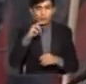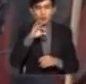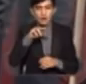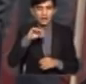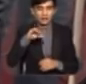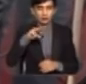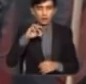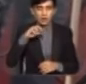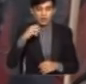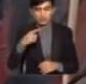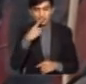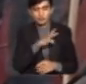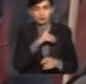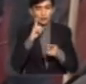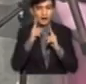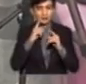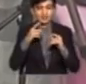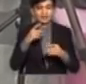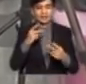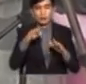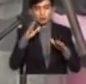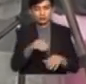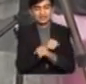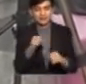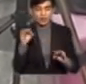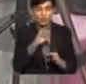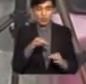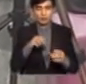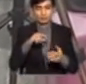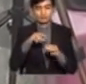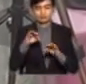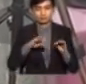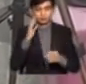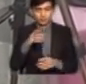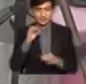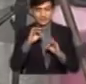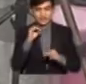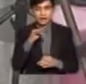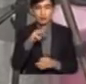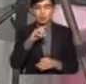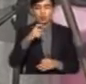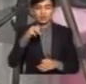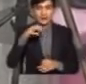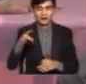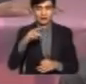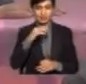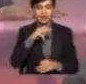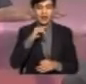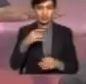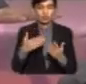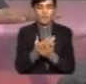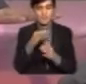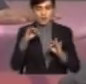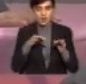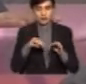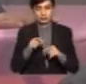где проводить собрание нельзя между тем некоторые общественники среди них и мухтар той жан просят создать новый законопроект совместно с